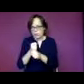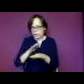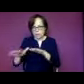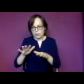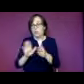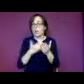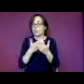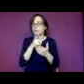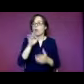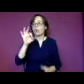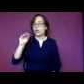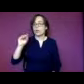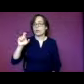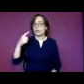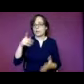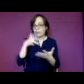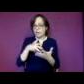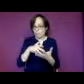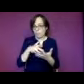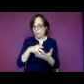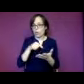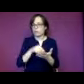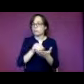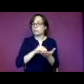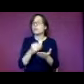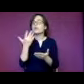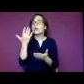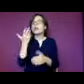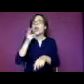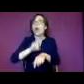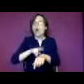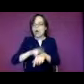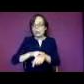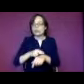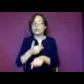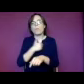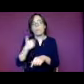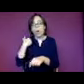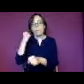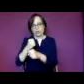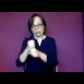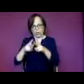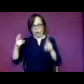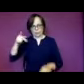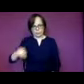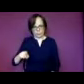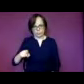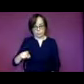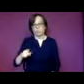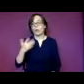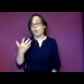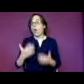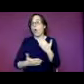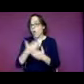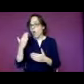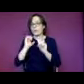OECD mówią o ilości godzin pracy poświęconych miesięcznie przez Polaków i jesteśmy w zasadzie, można powiedzieć, w czołówce